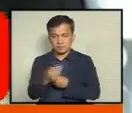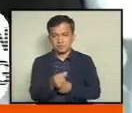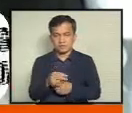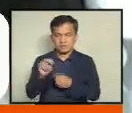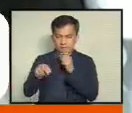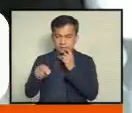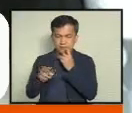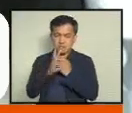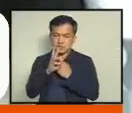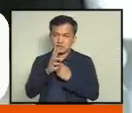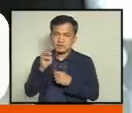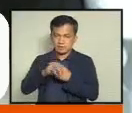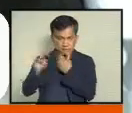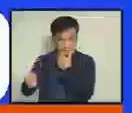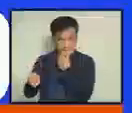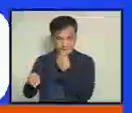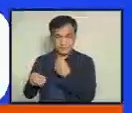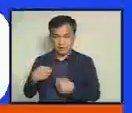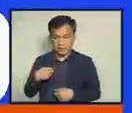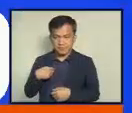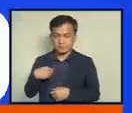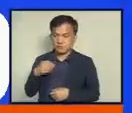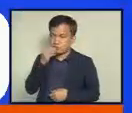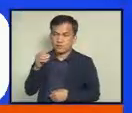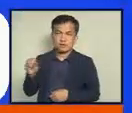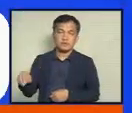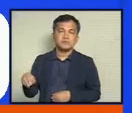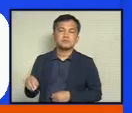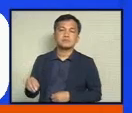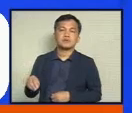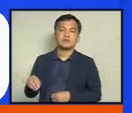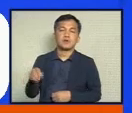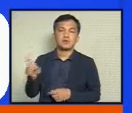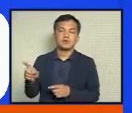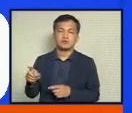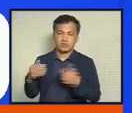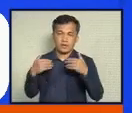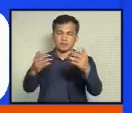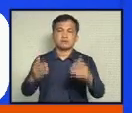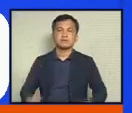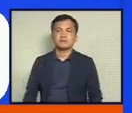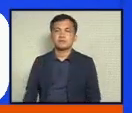tubig sa Metro Manila. I will order them to go ahead